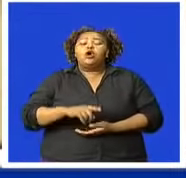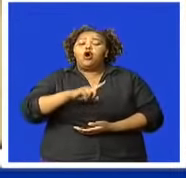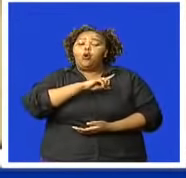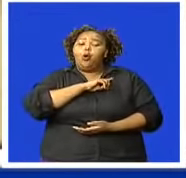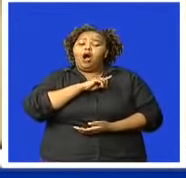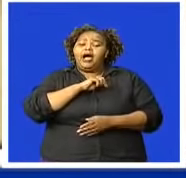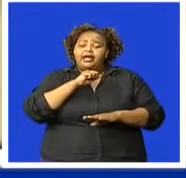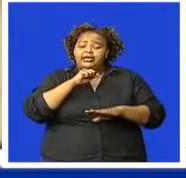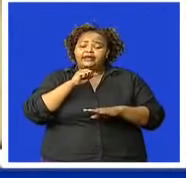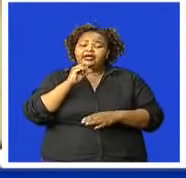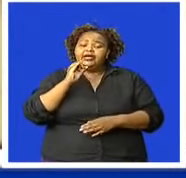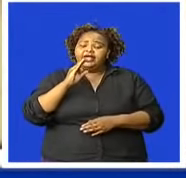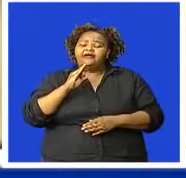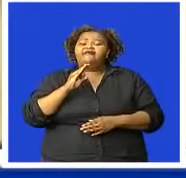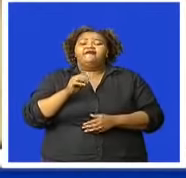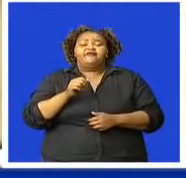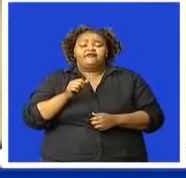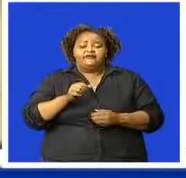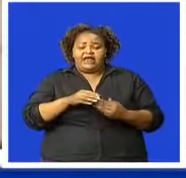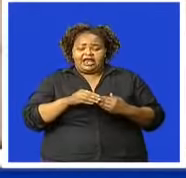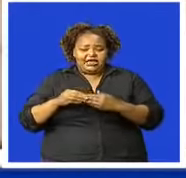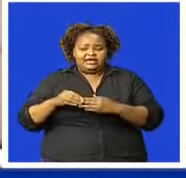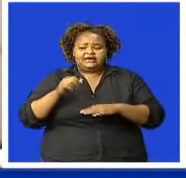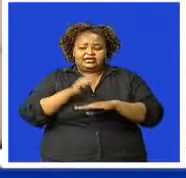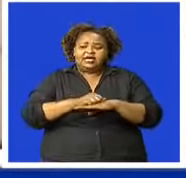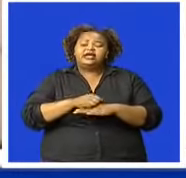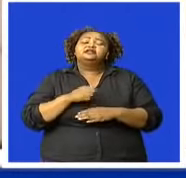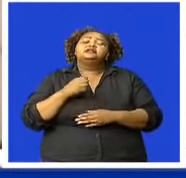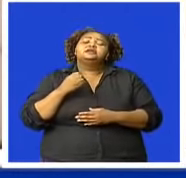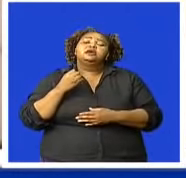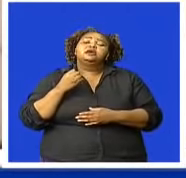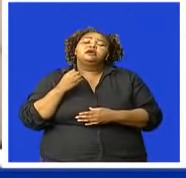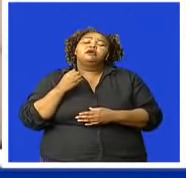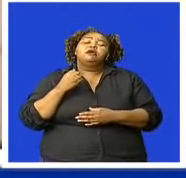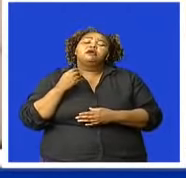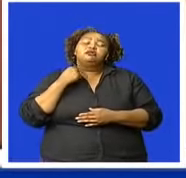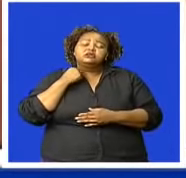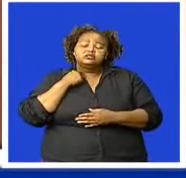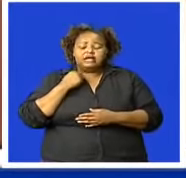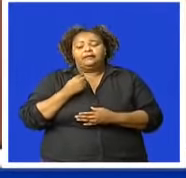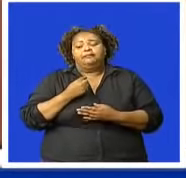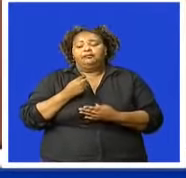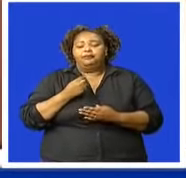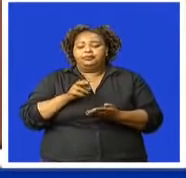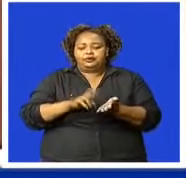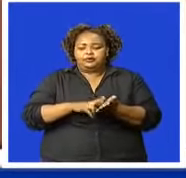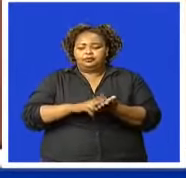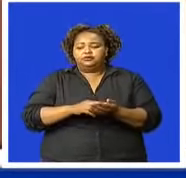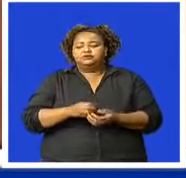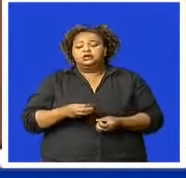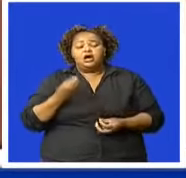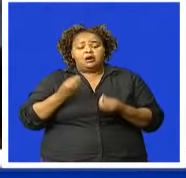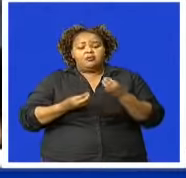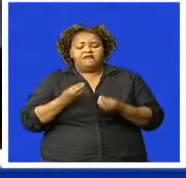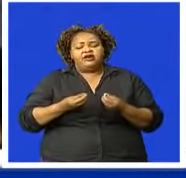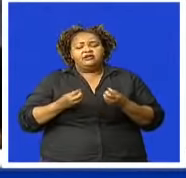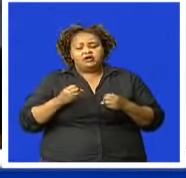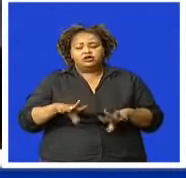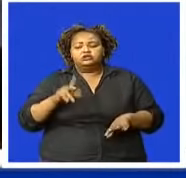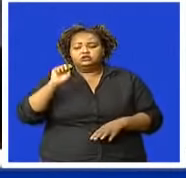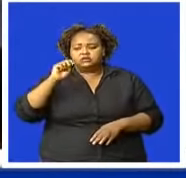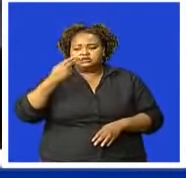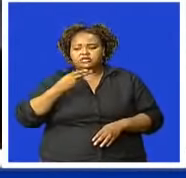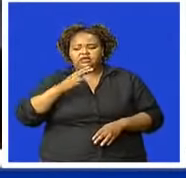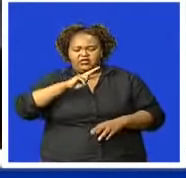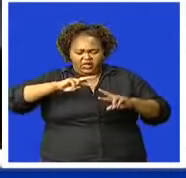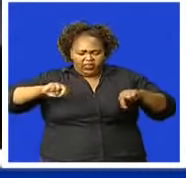loluphenyo ugcine kungasinika umphumela lo ngiyo labantwana abalahlekanga lesine kana solo batfulakale likhala lomndeni lo solo ngekuba